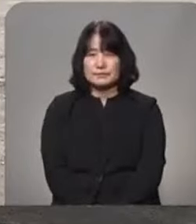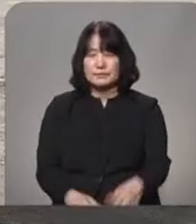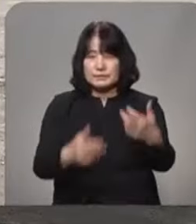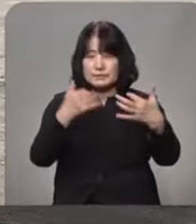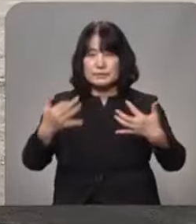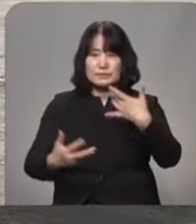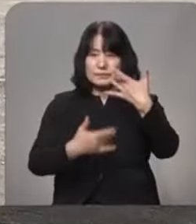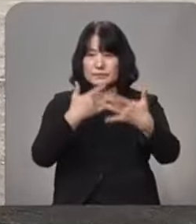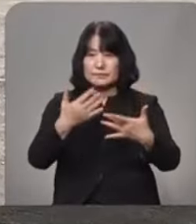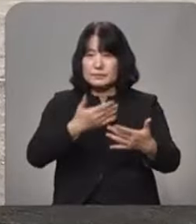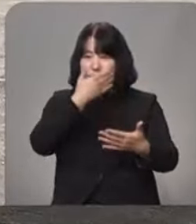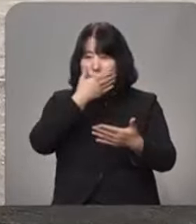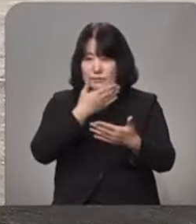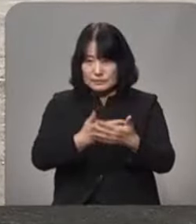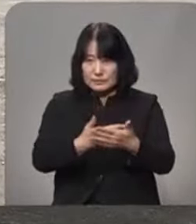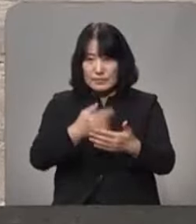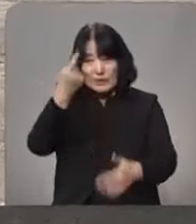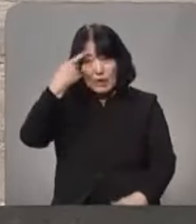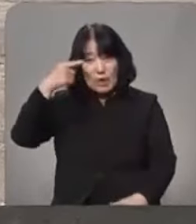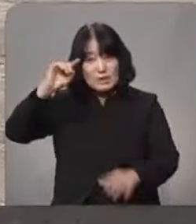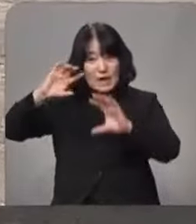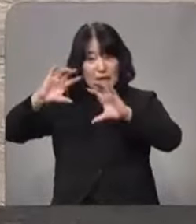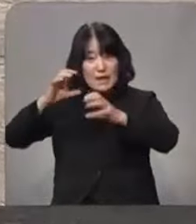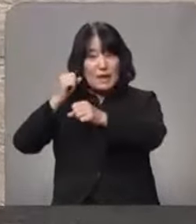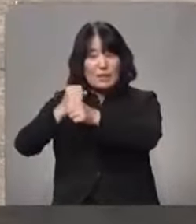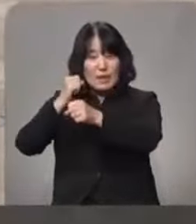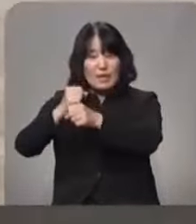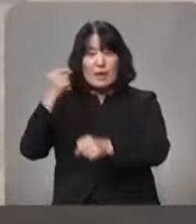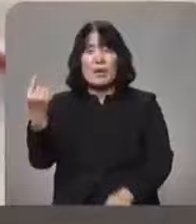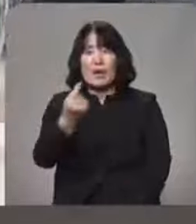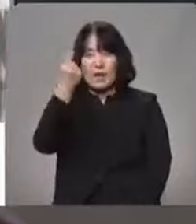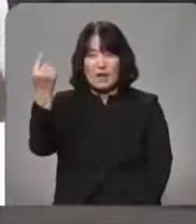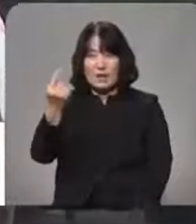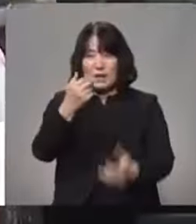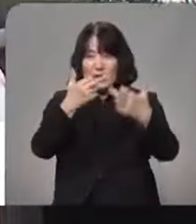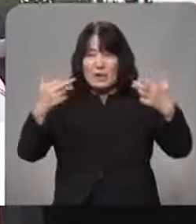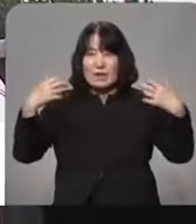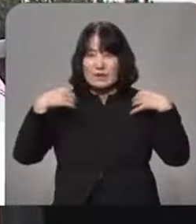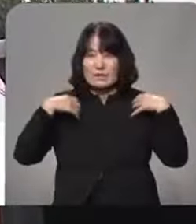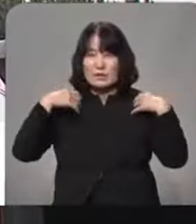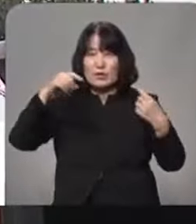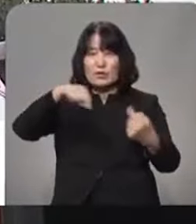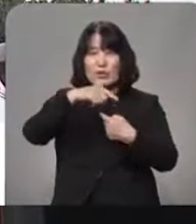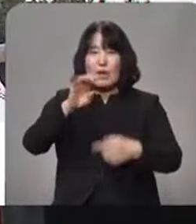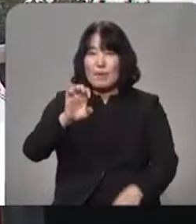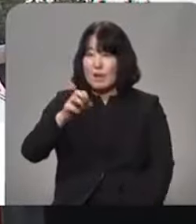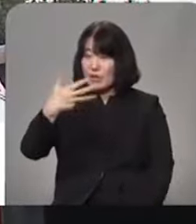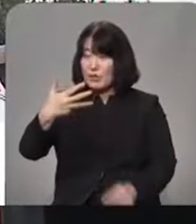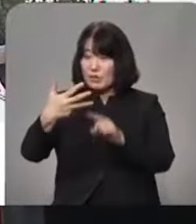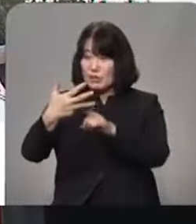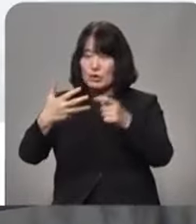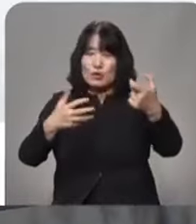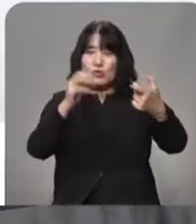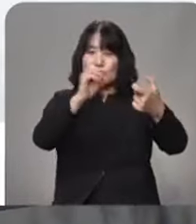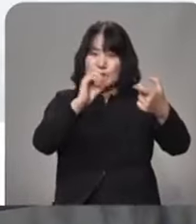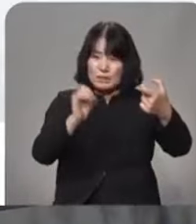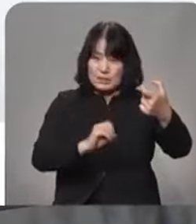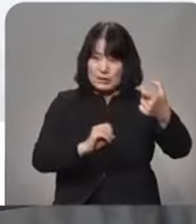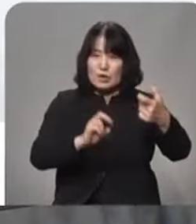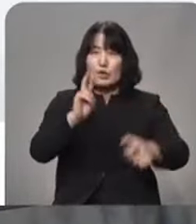산불 진화의 주력 헬기인 러시아제 헬기입니다. 산림청이 운영 중인 헬기 48대 가운데